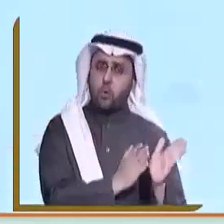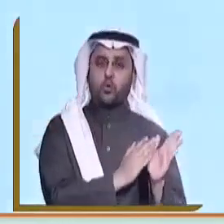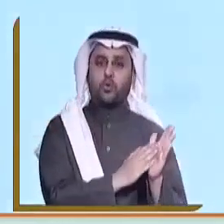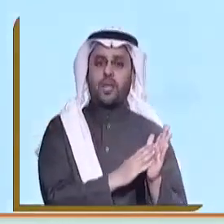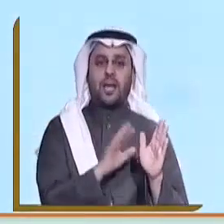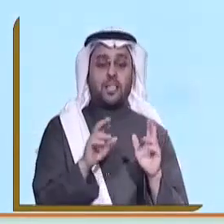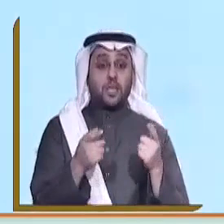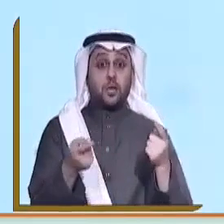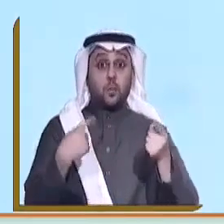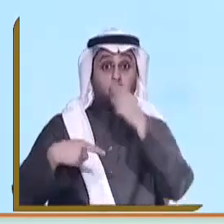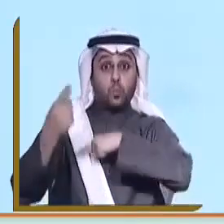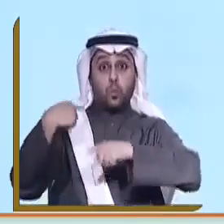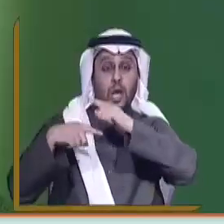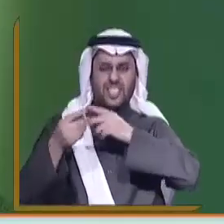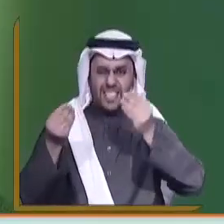وتراجع